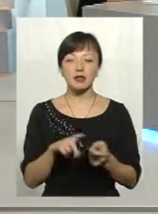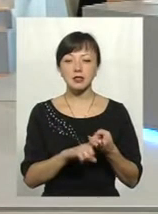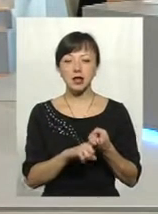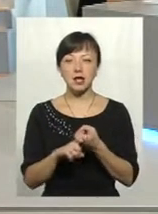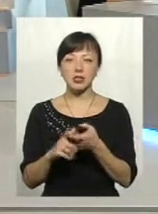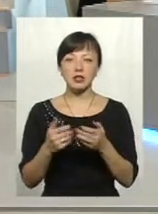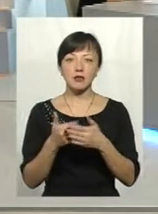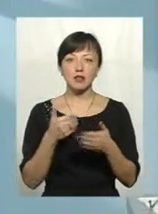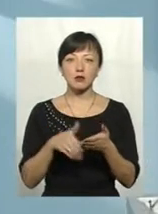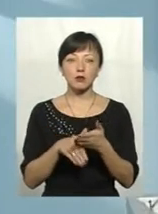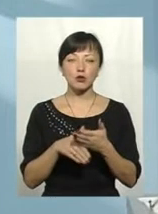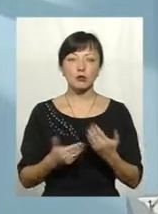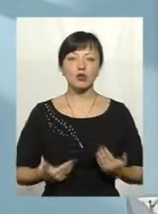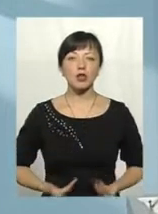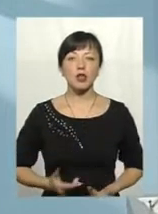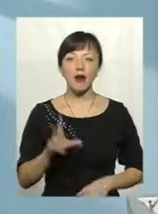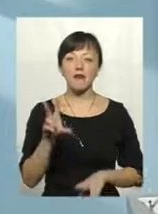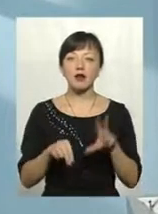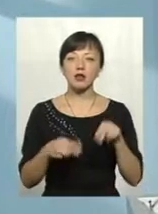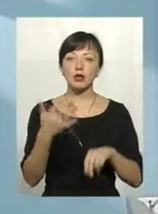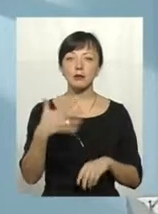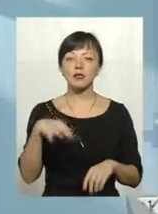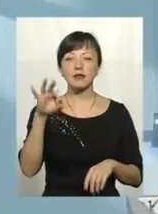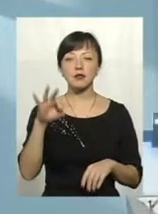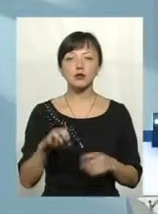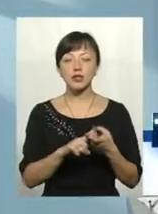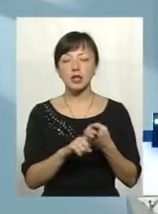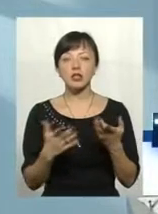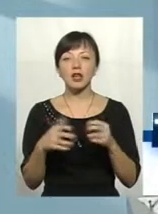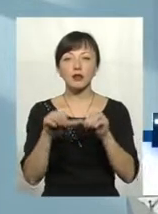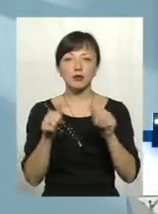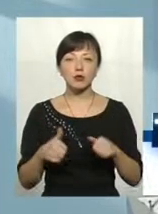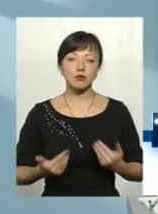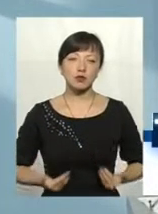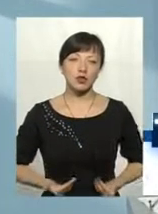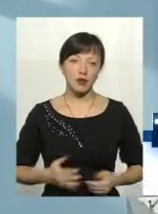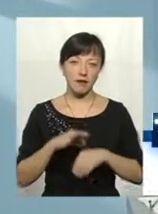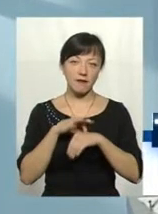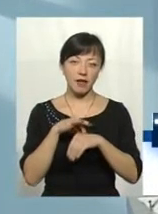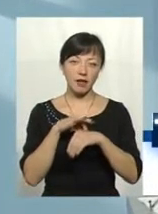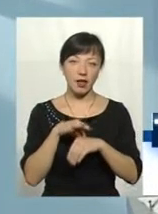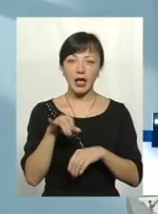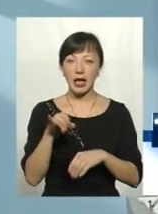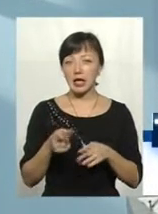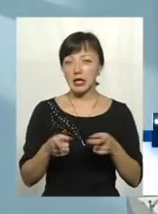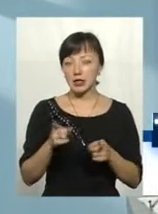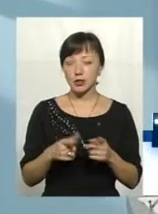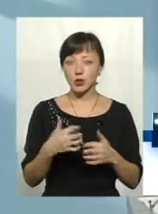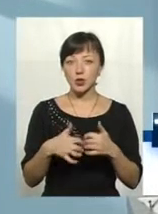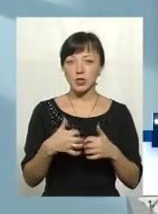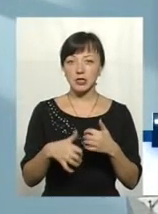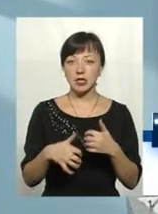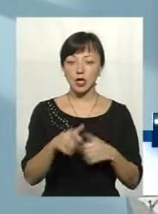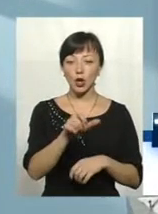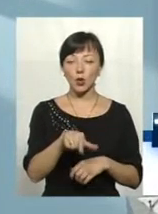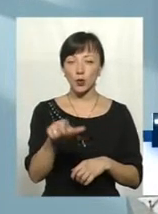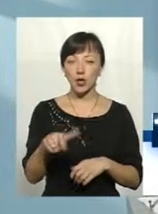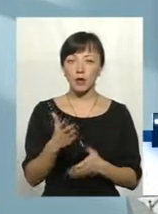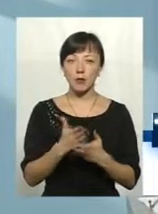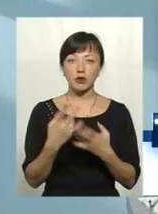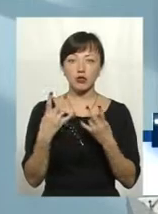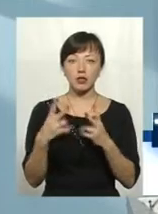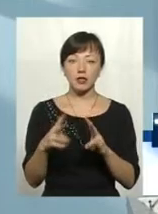способ життя. І вважають, що 50% залежить від того, який спосіб життя ми ведемо. І дійсно серед людей, які мають